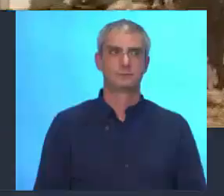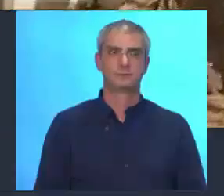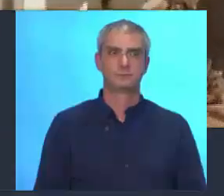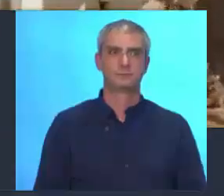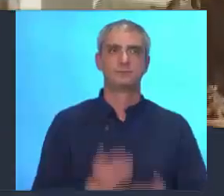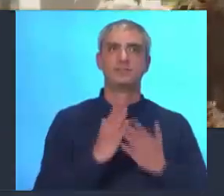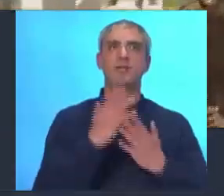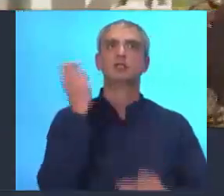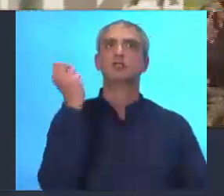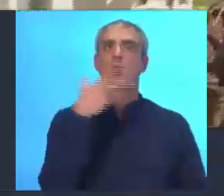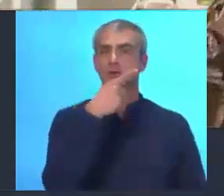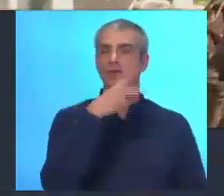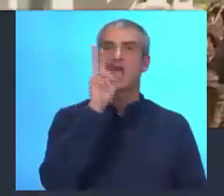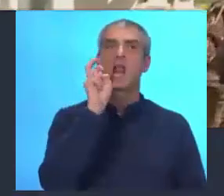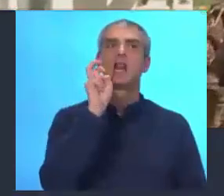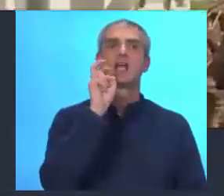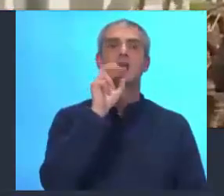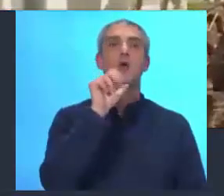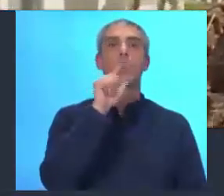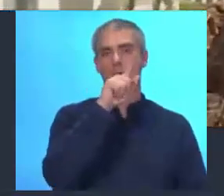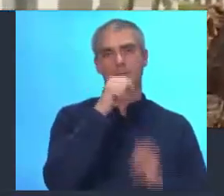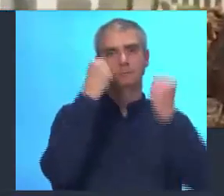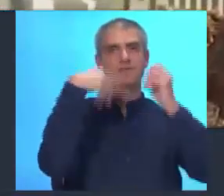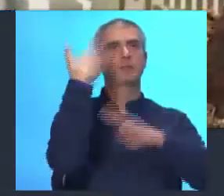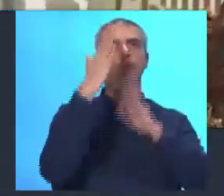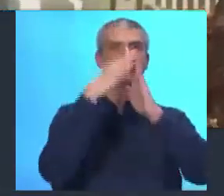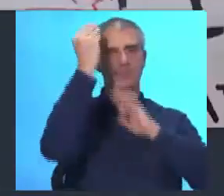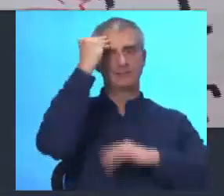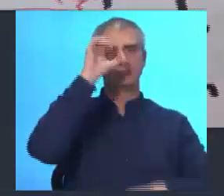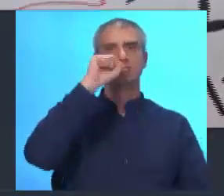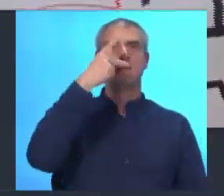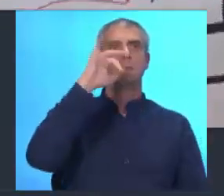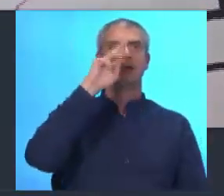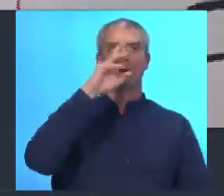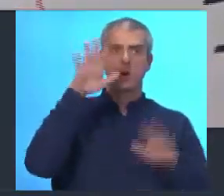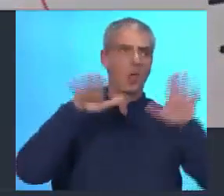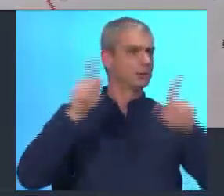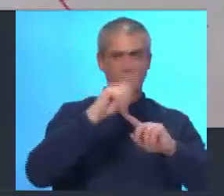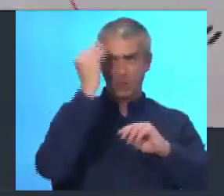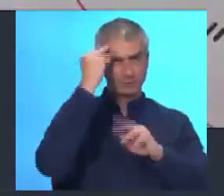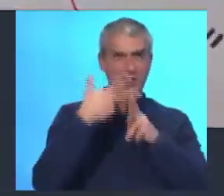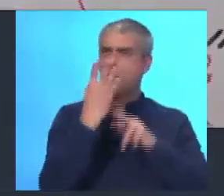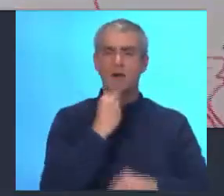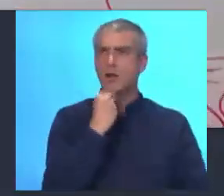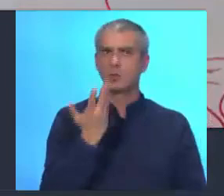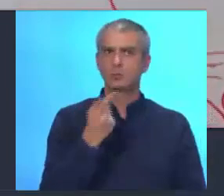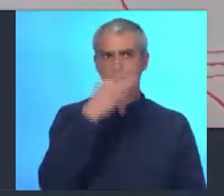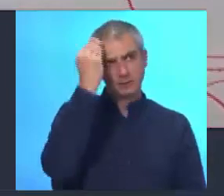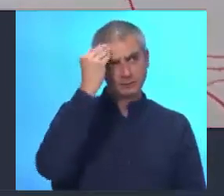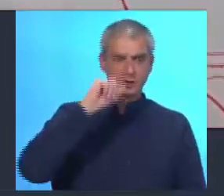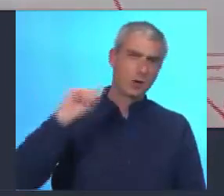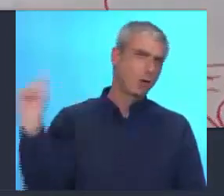שלושה שבועות שאלי אוקבי מפגין מחוץ לבית ספר ספיר בלוד. זה לא בית ספר רק ליהודים, זה גם בית ספר